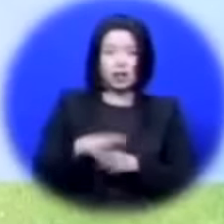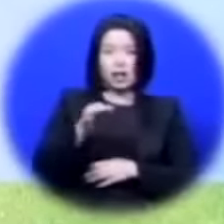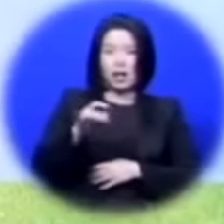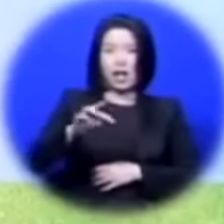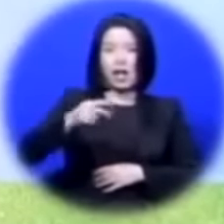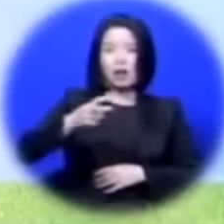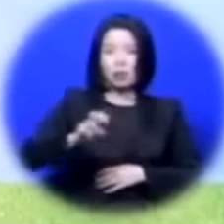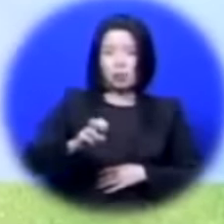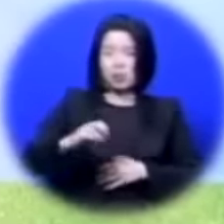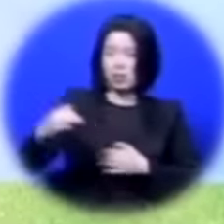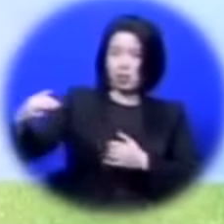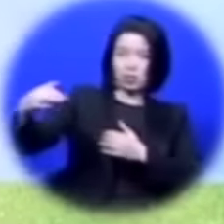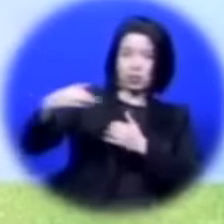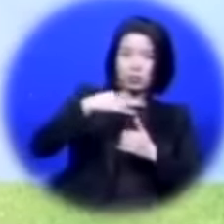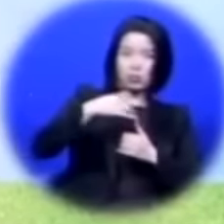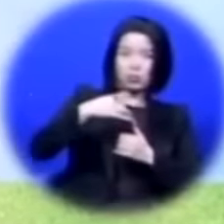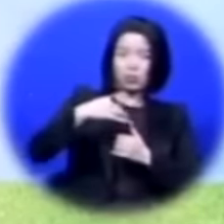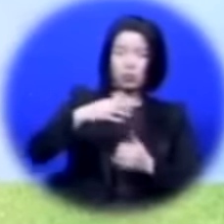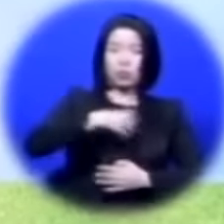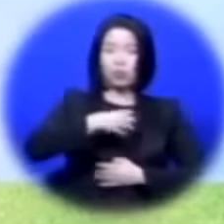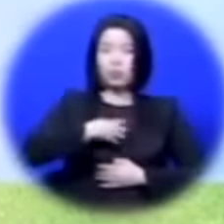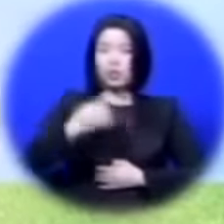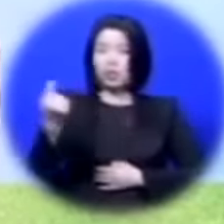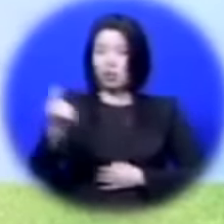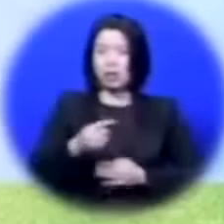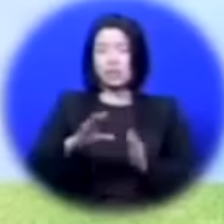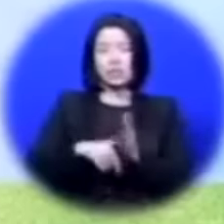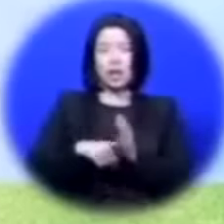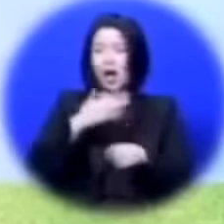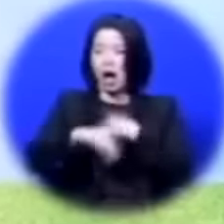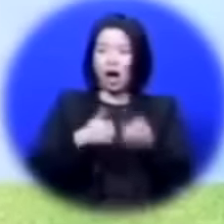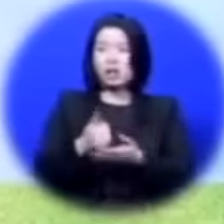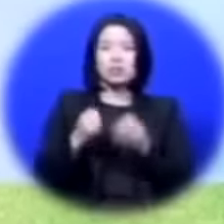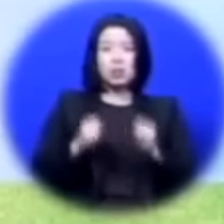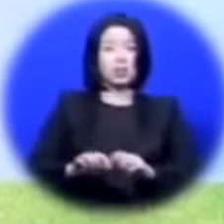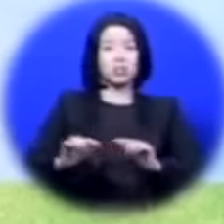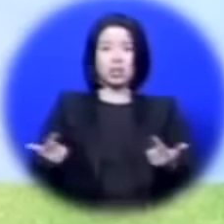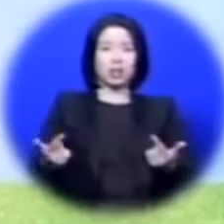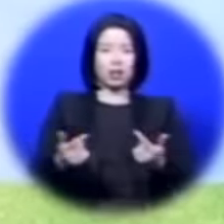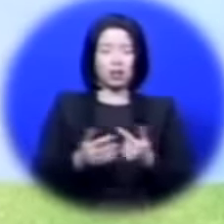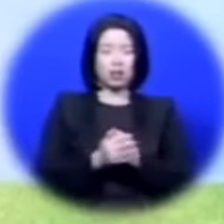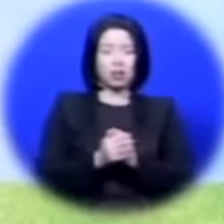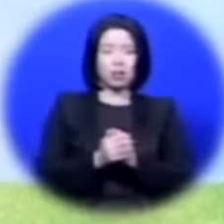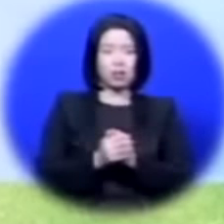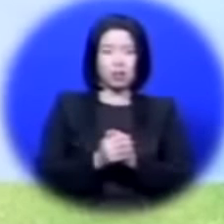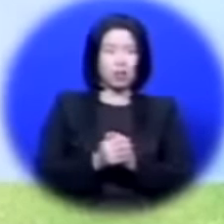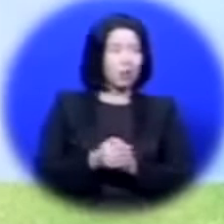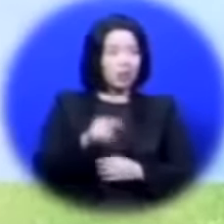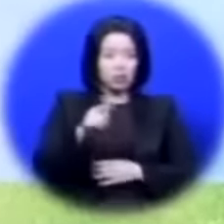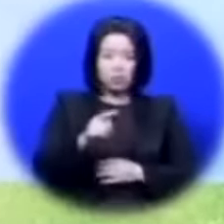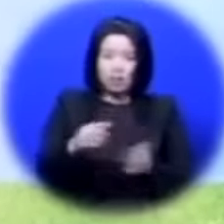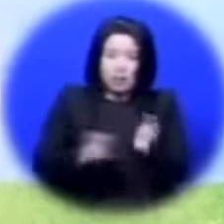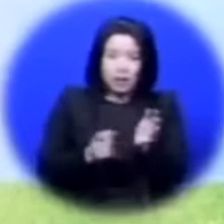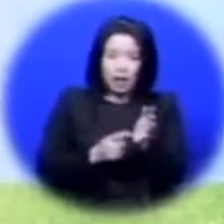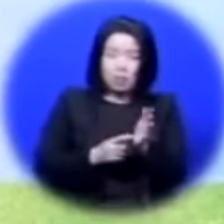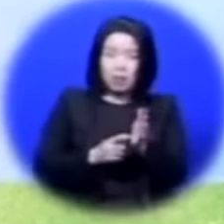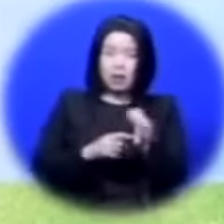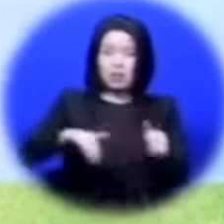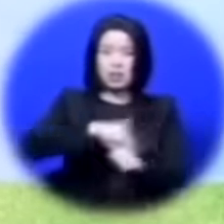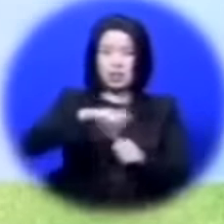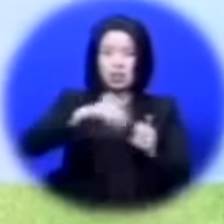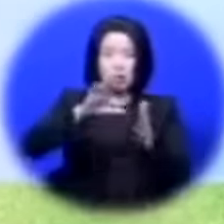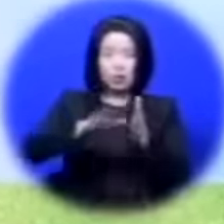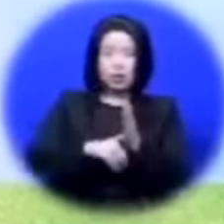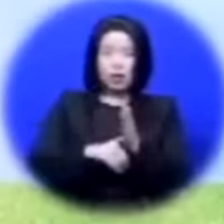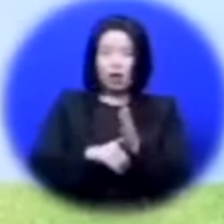들어온다고 하는 위기가 왔을 때 하나님이 안 계신거 그 다급한 상황에서